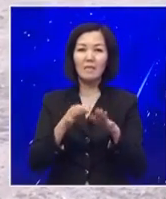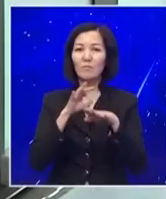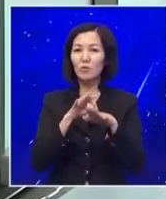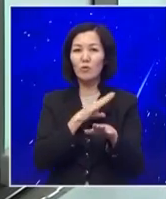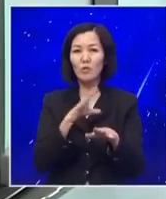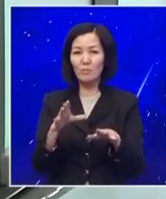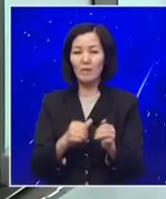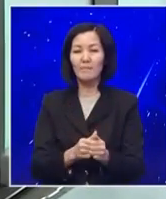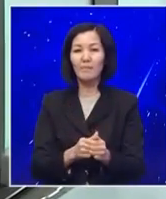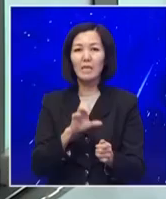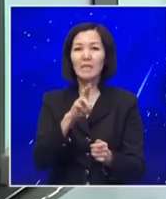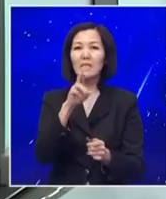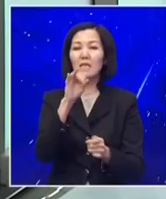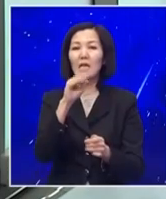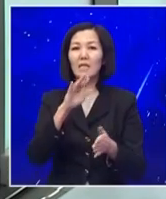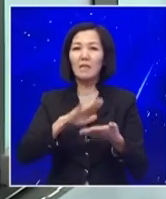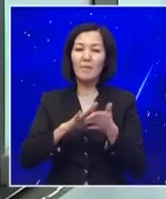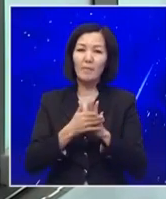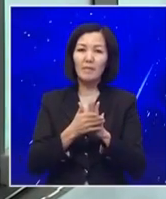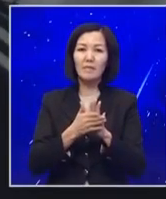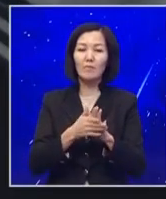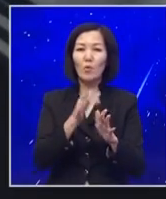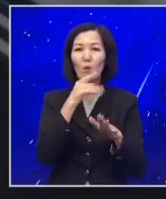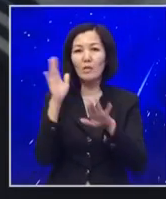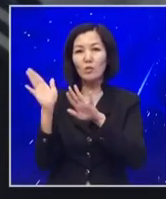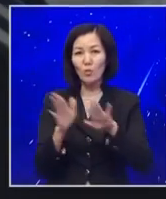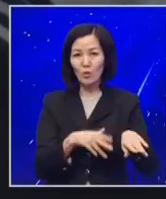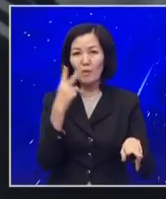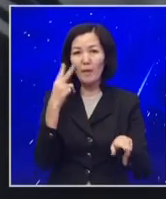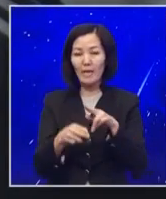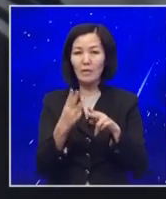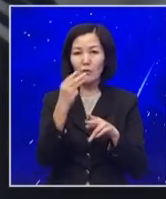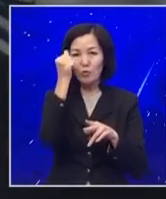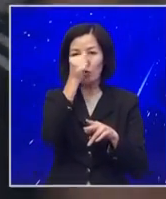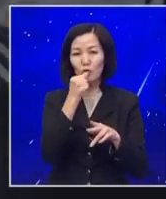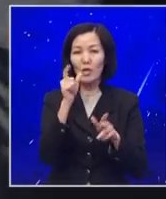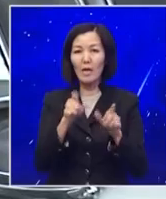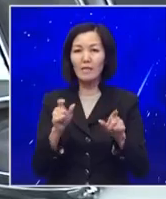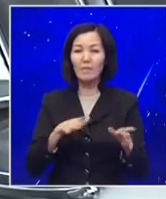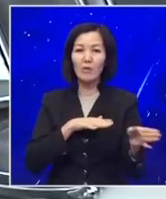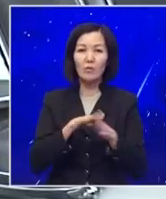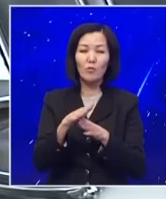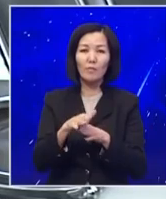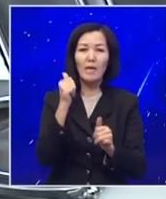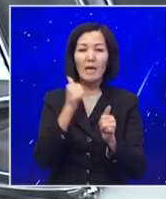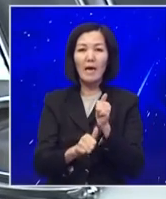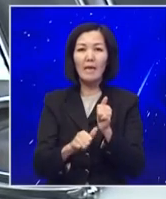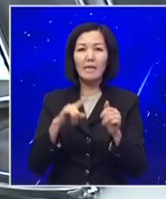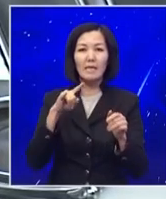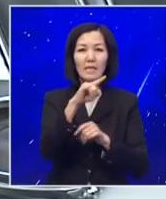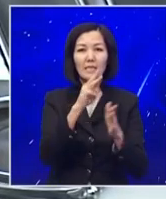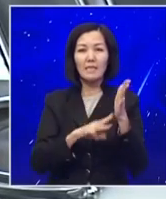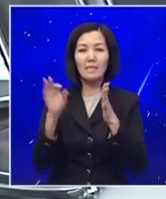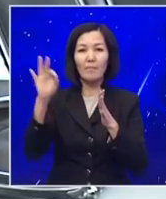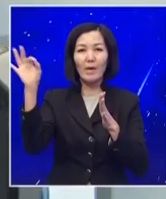жасалмауы. Яғни скат компаниясымен жасалған келісімнің мерзімі аяқталған. 3 жыл ішінде жолаушылар толымдылығы әр рейс сайын